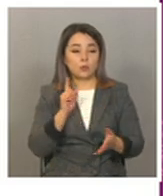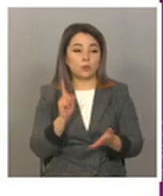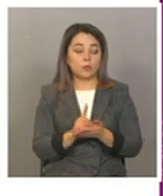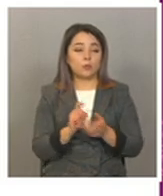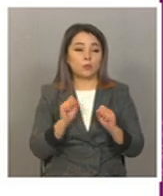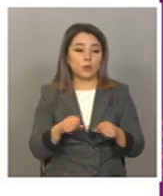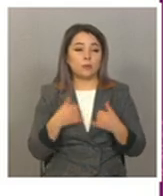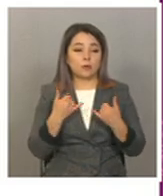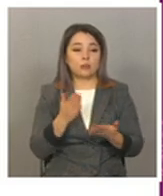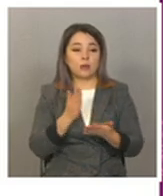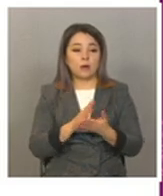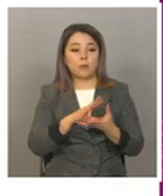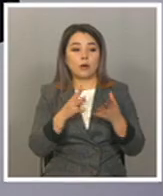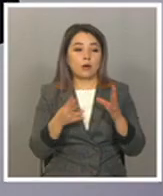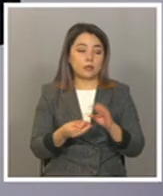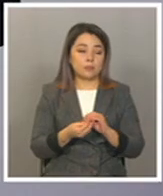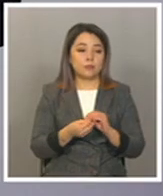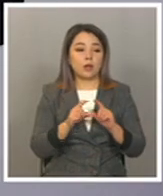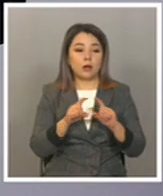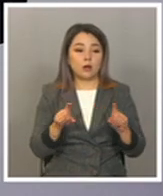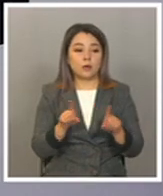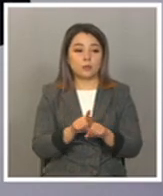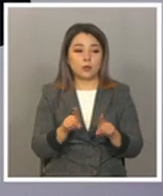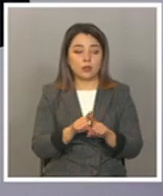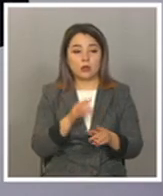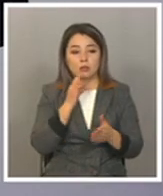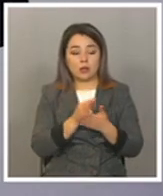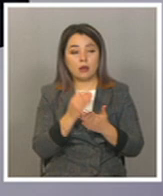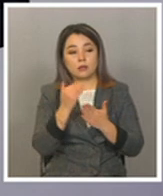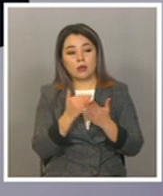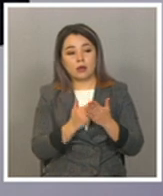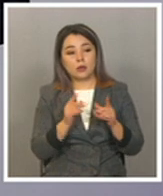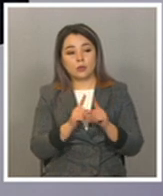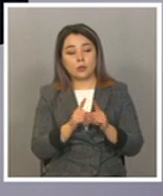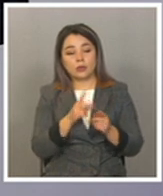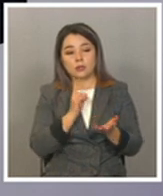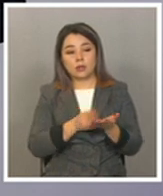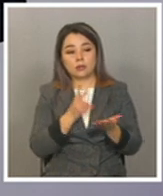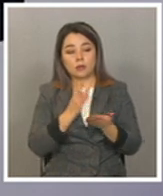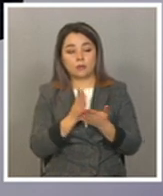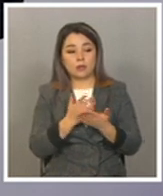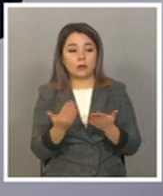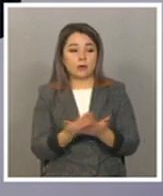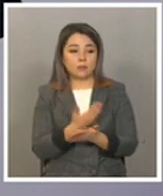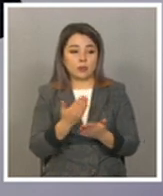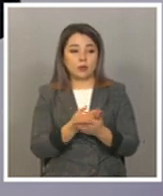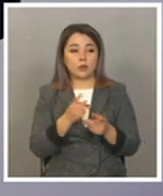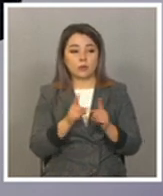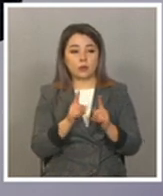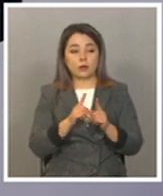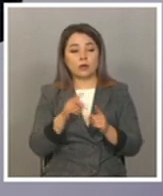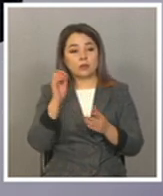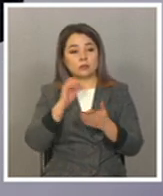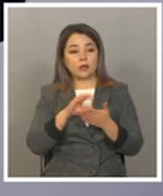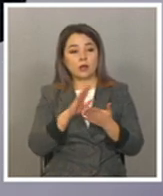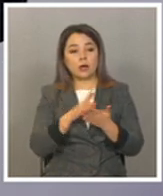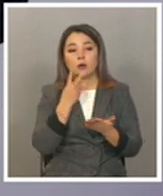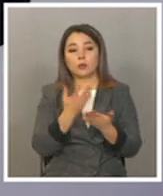беретін барлық объектілер. Статистикалық дерек – мәліметтердің сандық